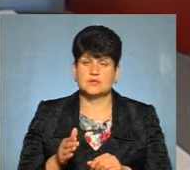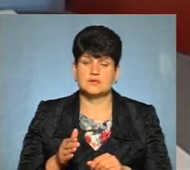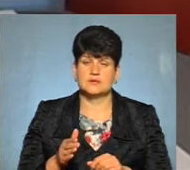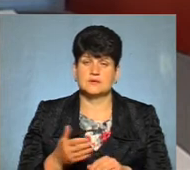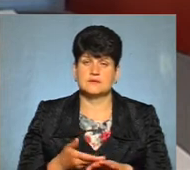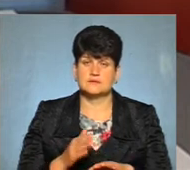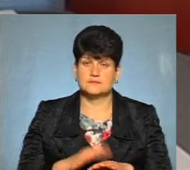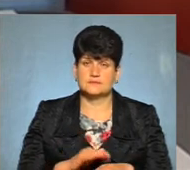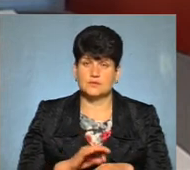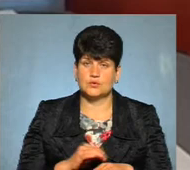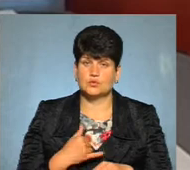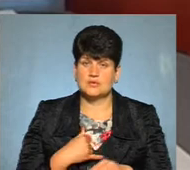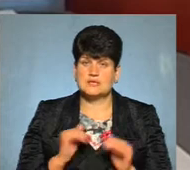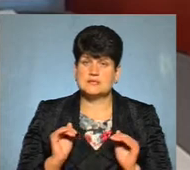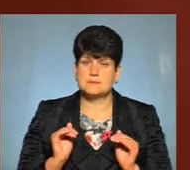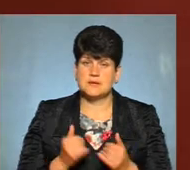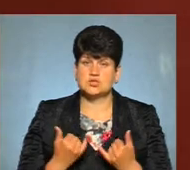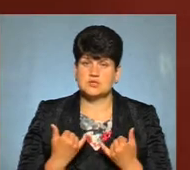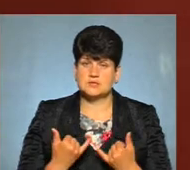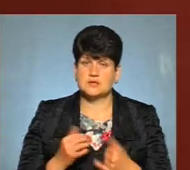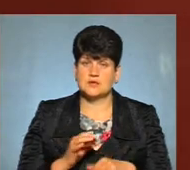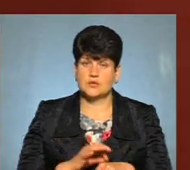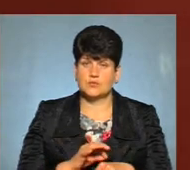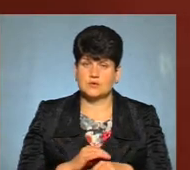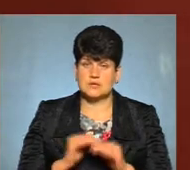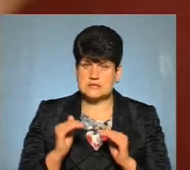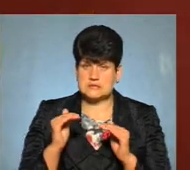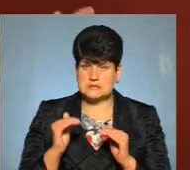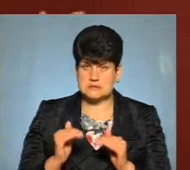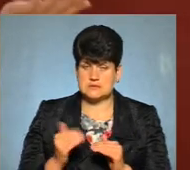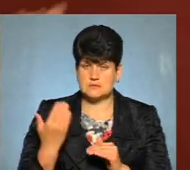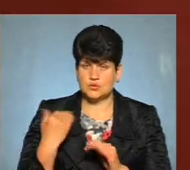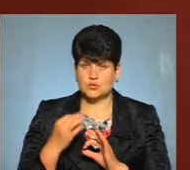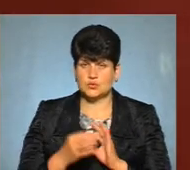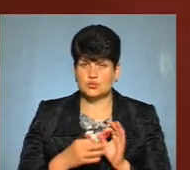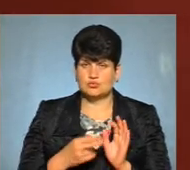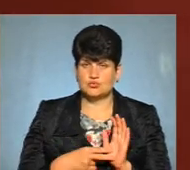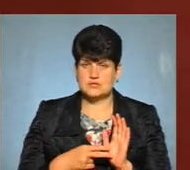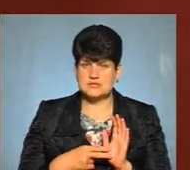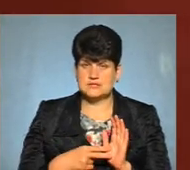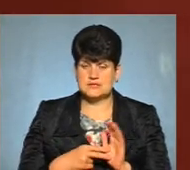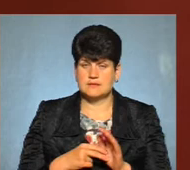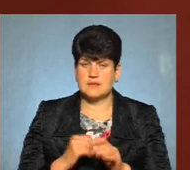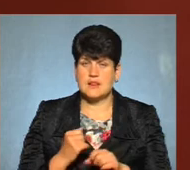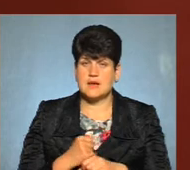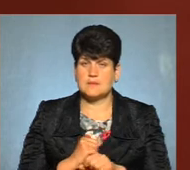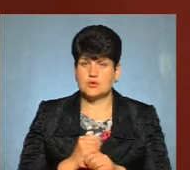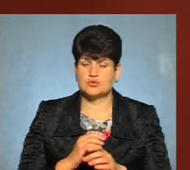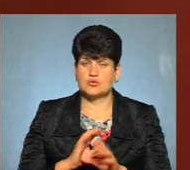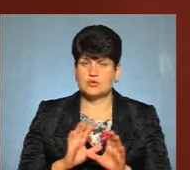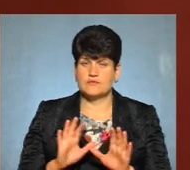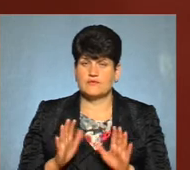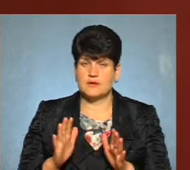нас трохи вже менше зараз хворіють, знову ж таки, впала тенденція. За минулу добу 7 лабораторно підтверджених випадків